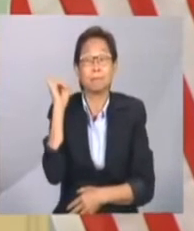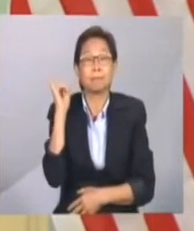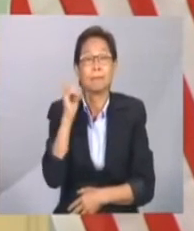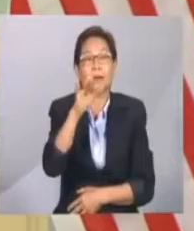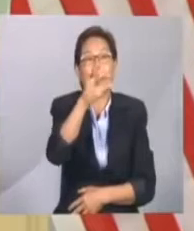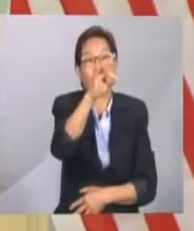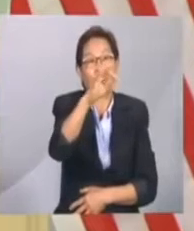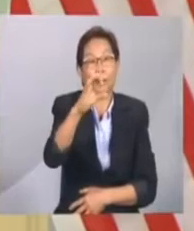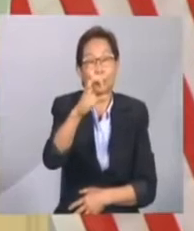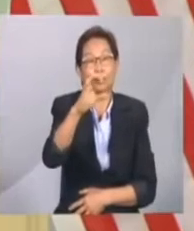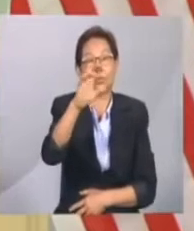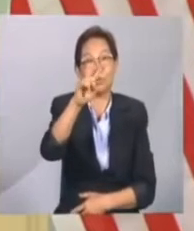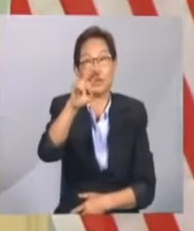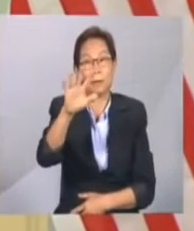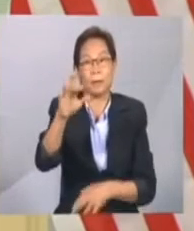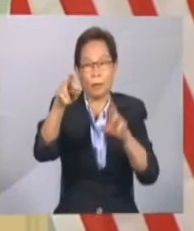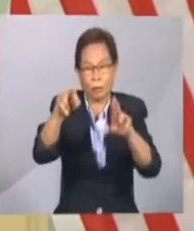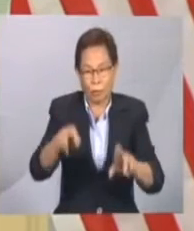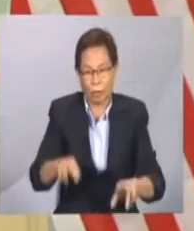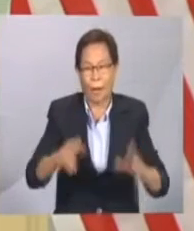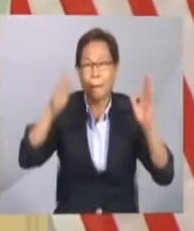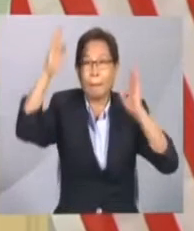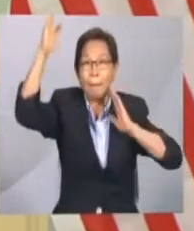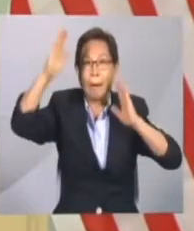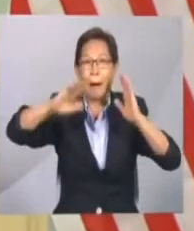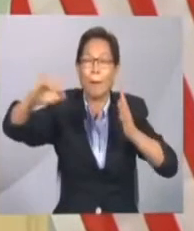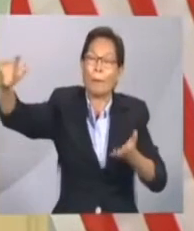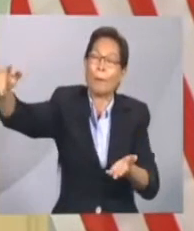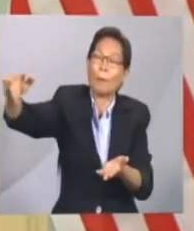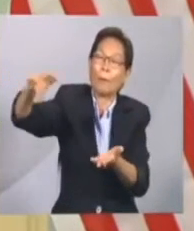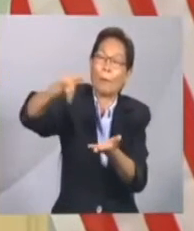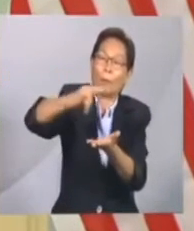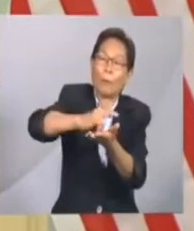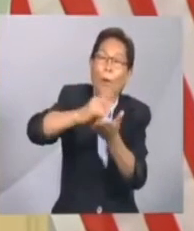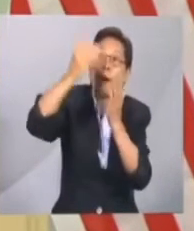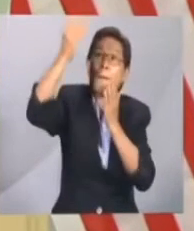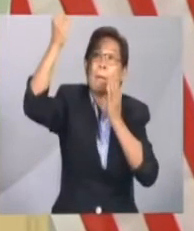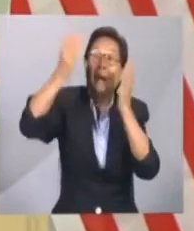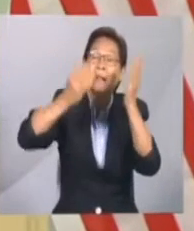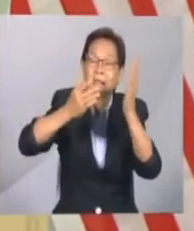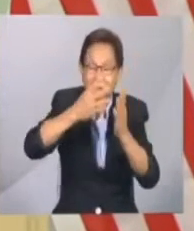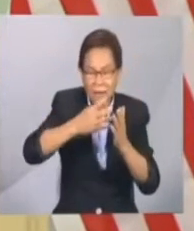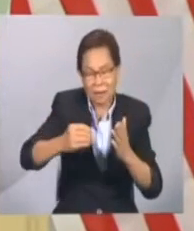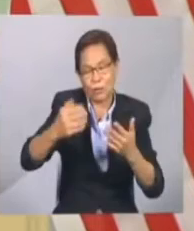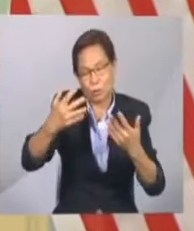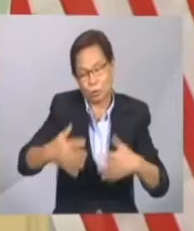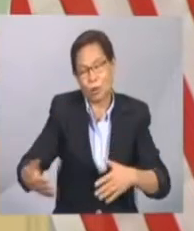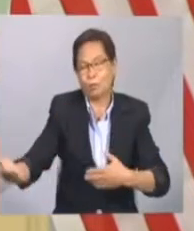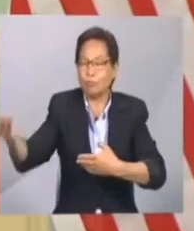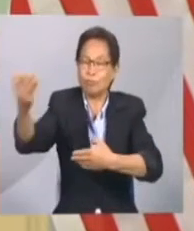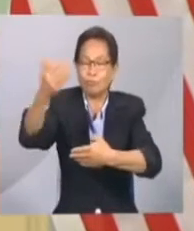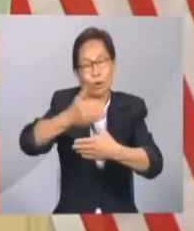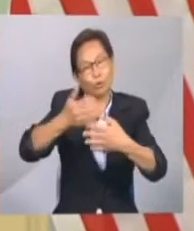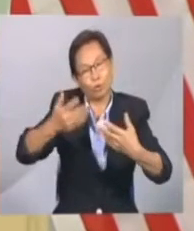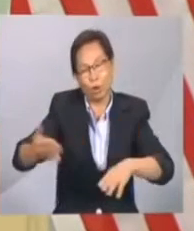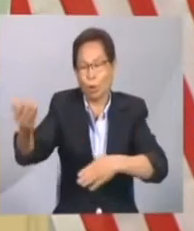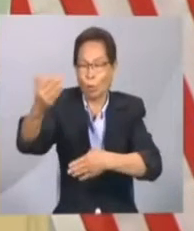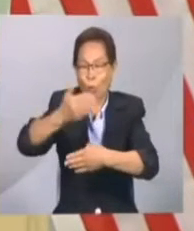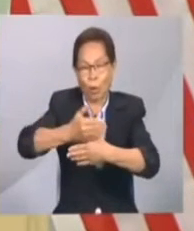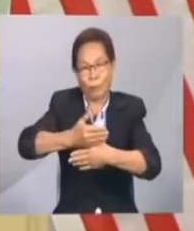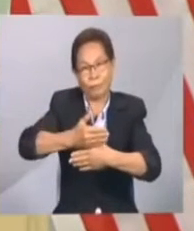seramai 825 rakyat Malaysia telah pulang ke tanah air dan telah pun dikuarantin secara